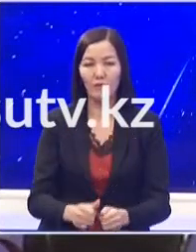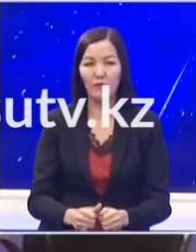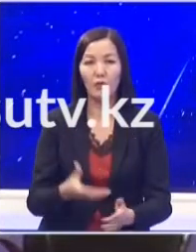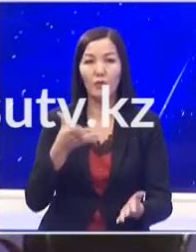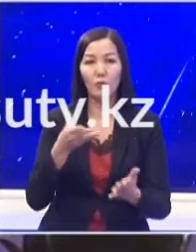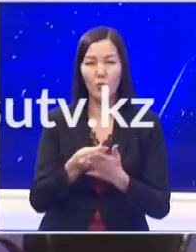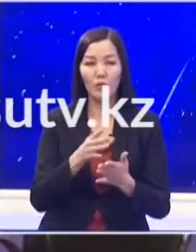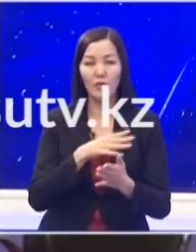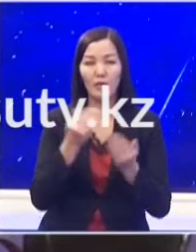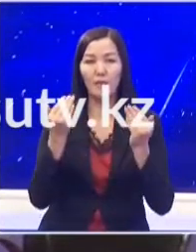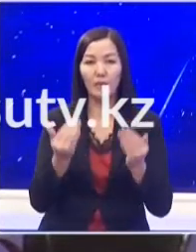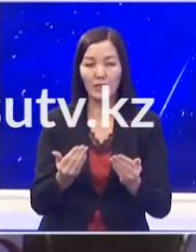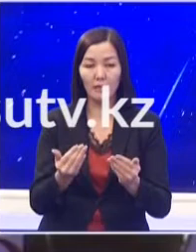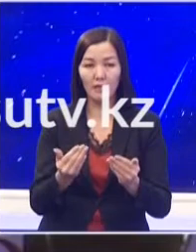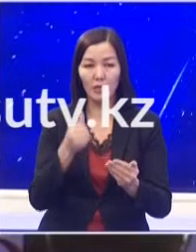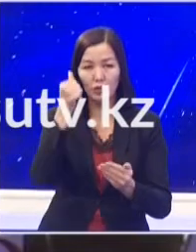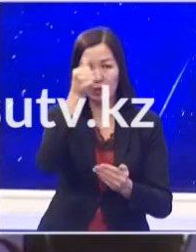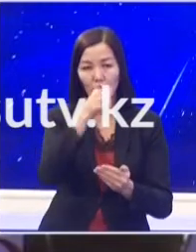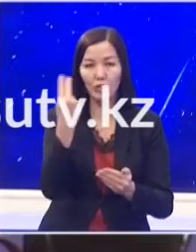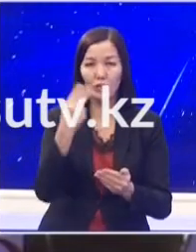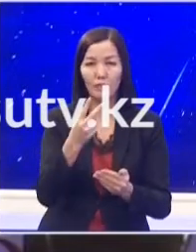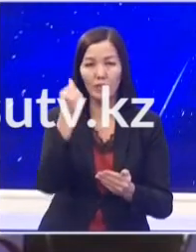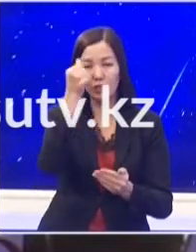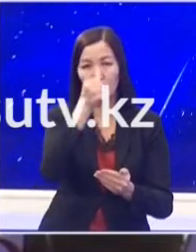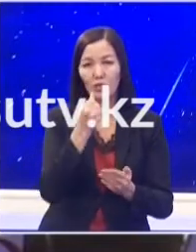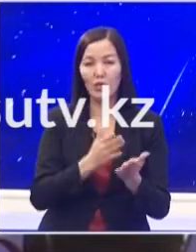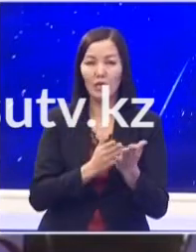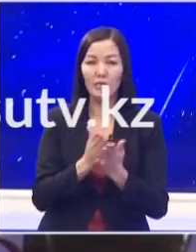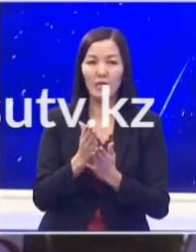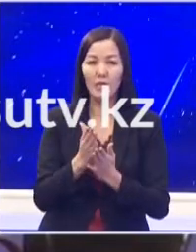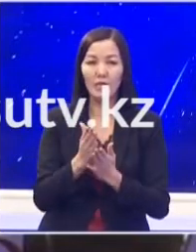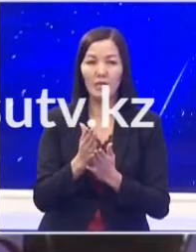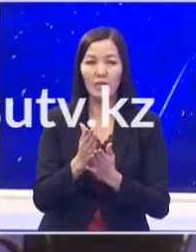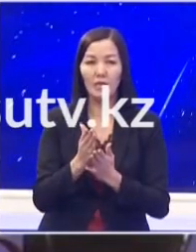төлінді. Биыл 22 жылға осы салаға